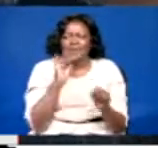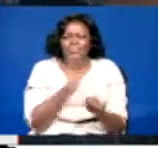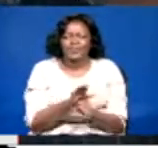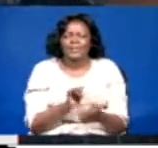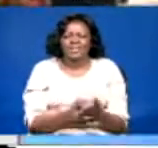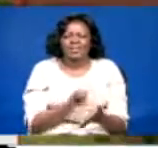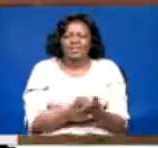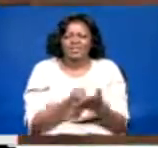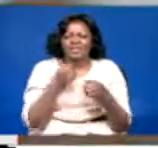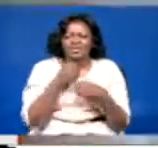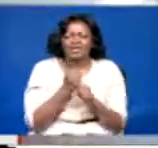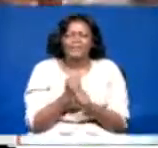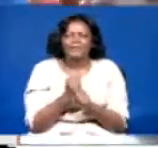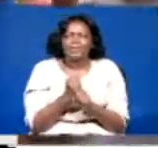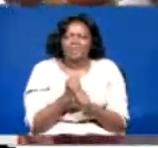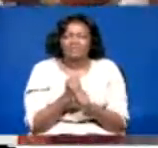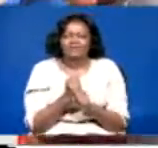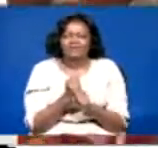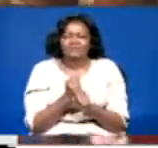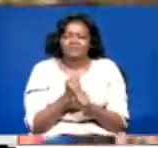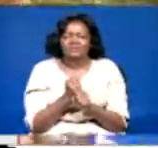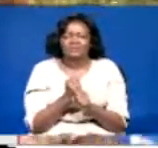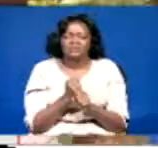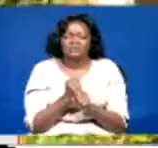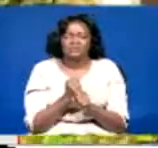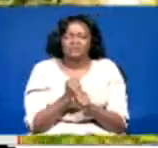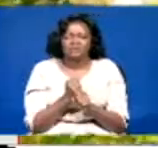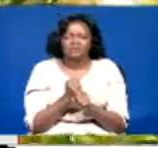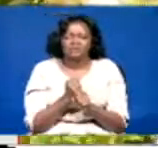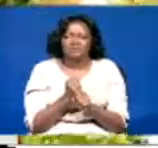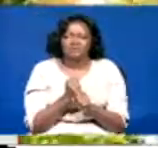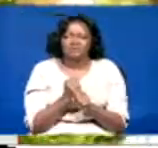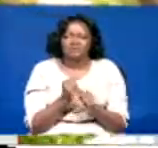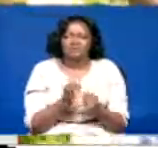ahadi ambazo wametupa. Edwin Austin, Kurunzi Mashinani.